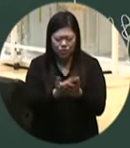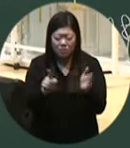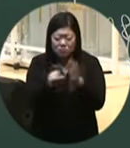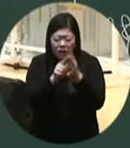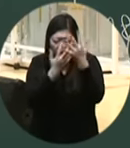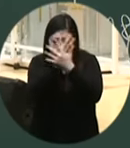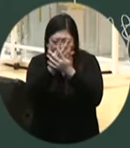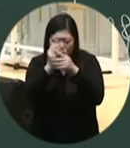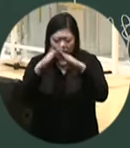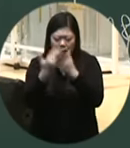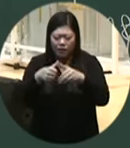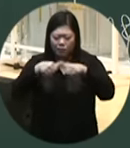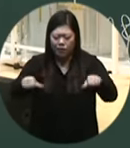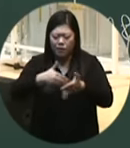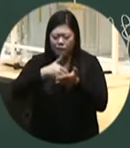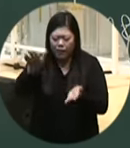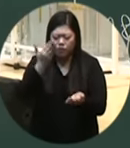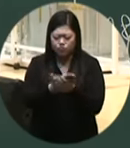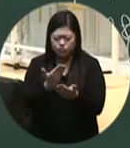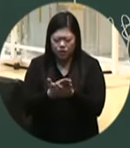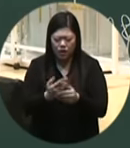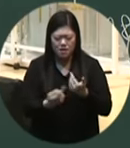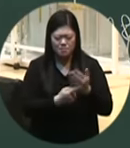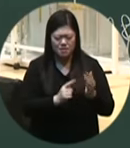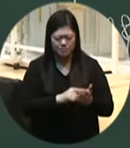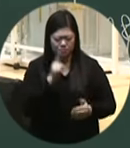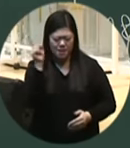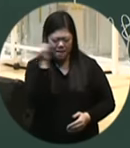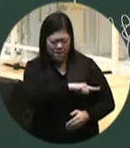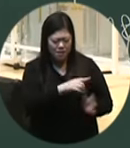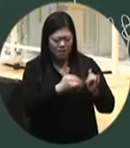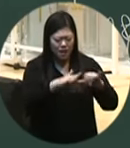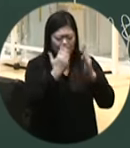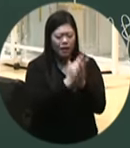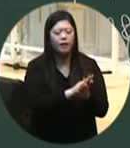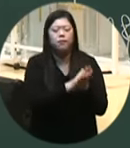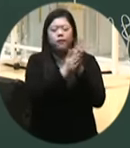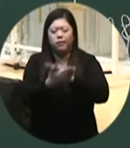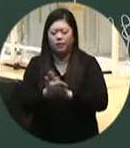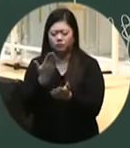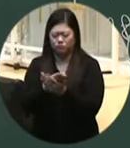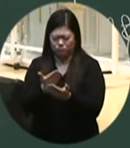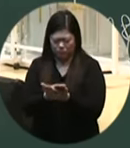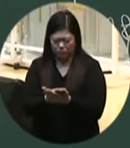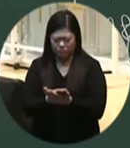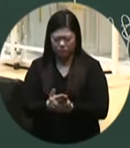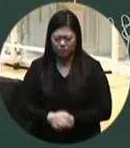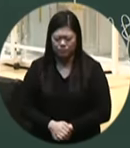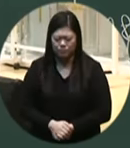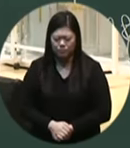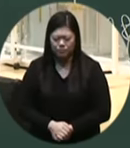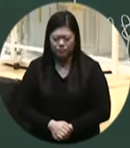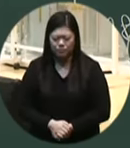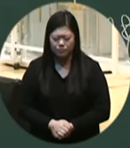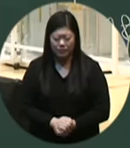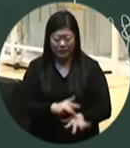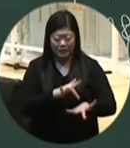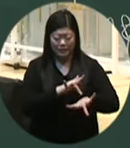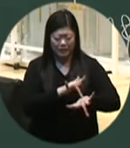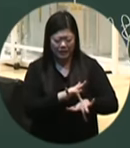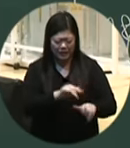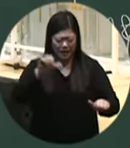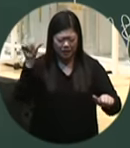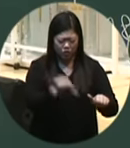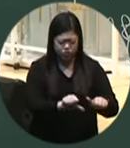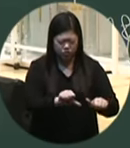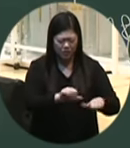And bind the work of disbelief. 악한 자들을 결박되게 해 주옵소서. And bind the evil people. 모든 범인들이 결박되게 해 주시옵소서. May you bind all criminals. 사단의 저주 결박되게